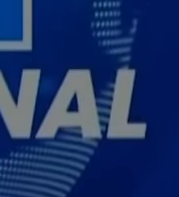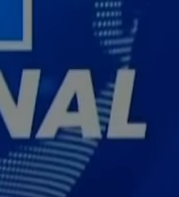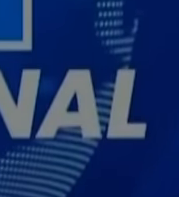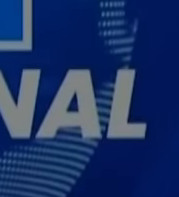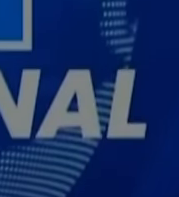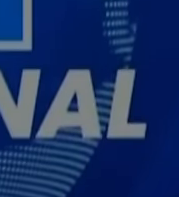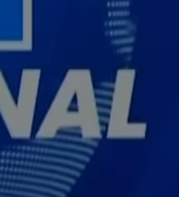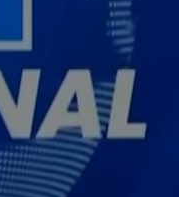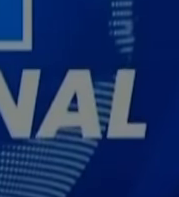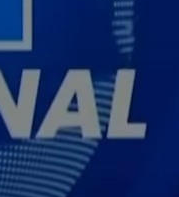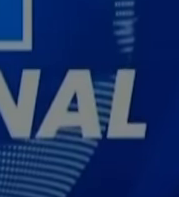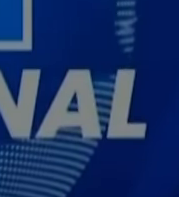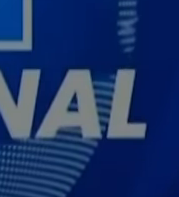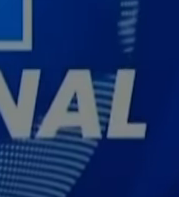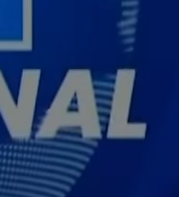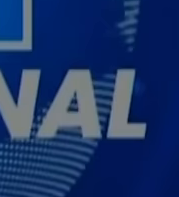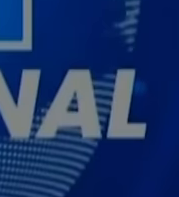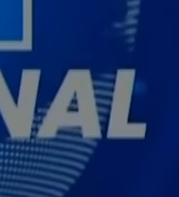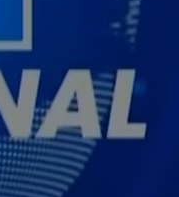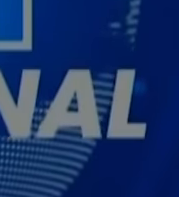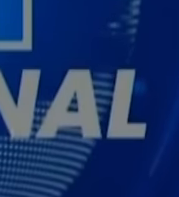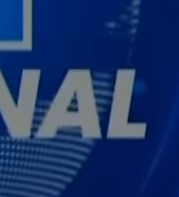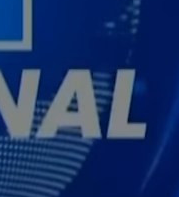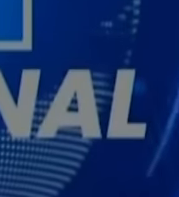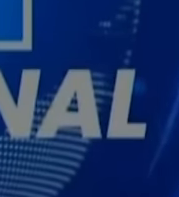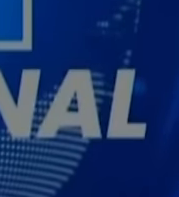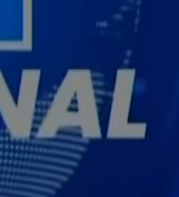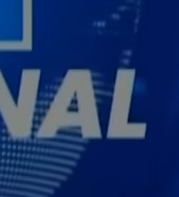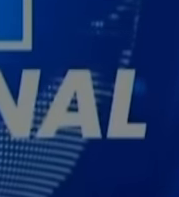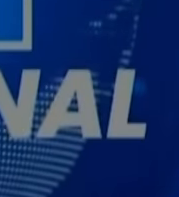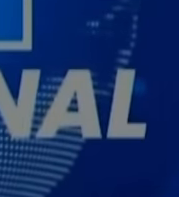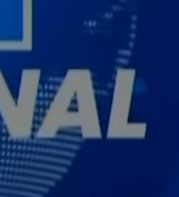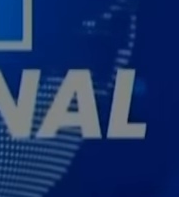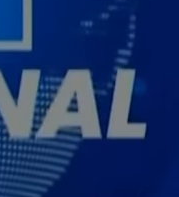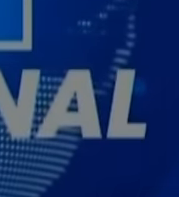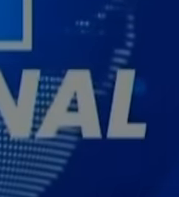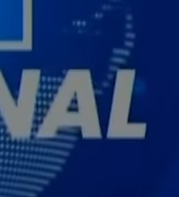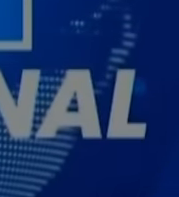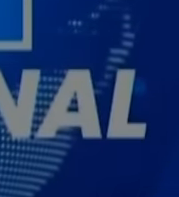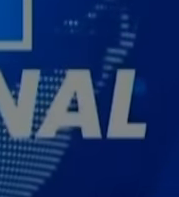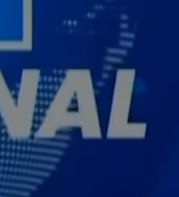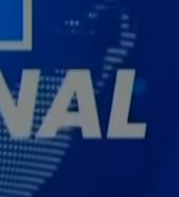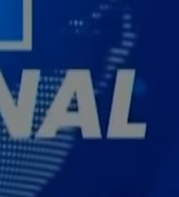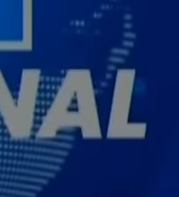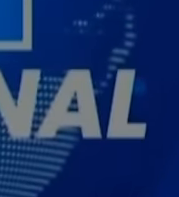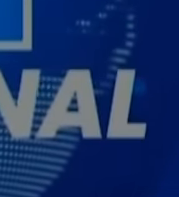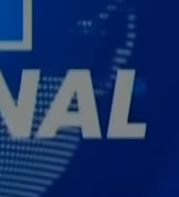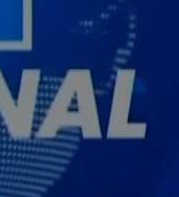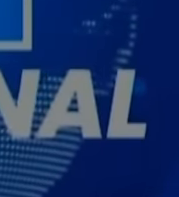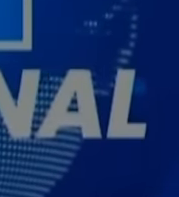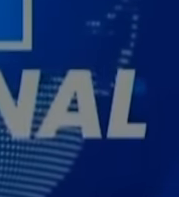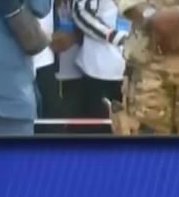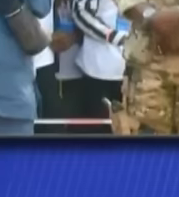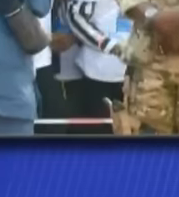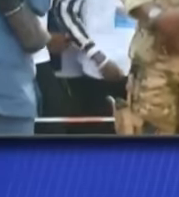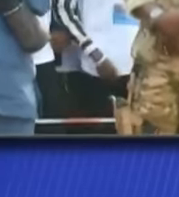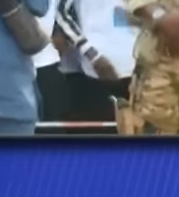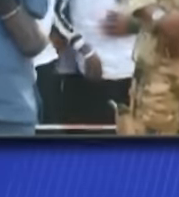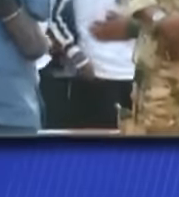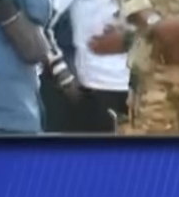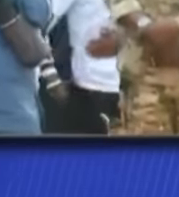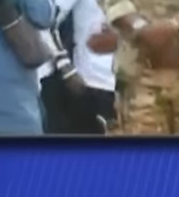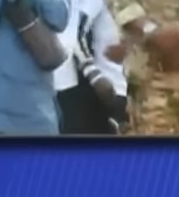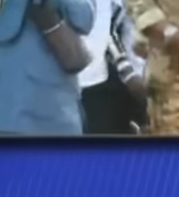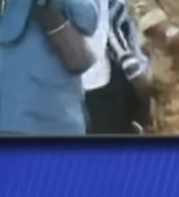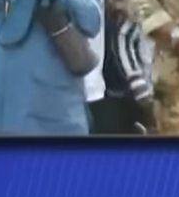À la une de l'actualité, à quelques heures des scrutins couplés, le président Félix Tshisekedi a procédé à l'inauguration de trois grands ouvrages.